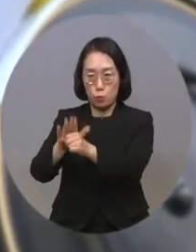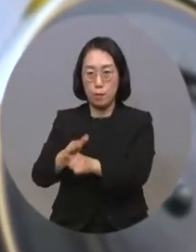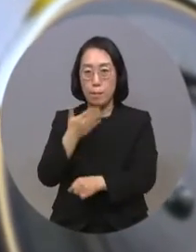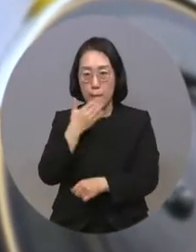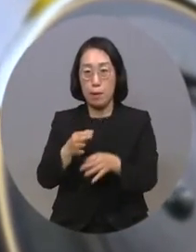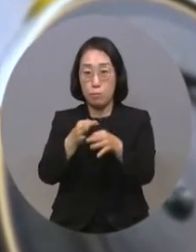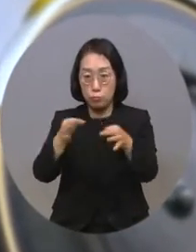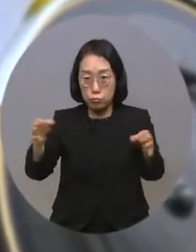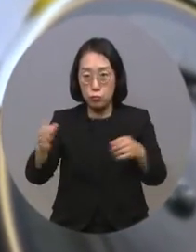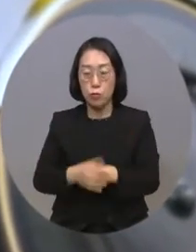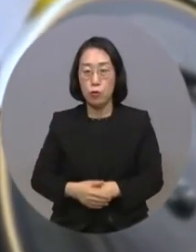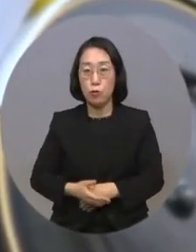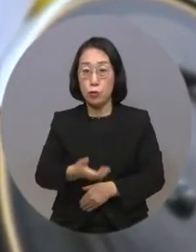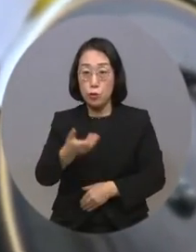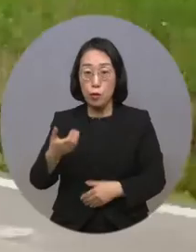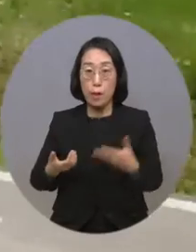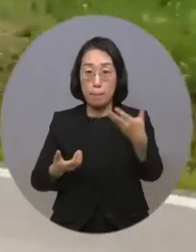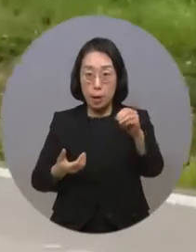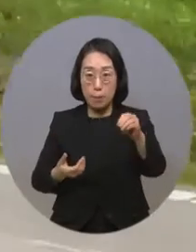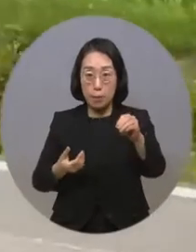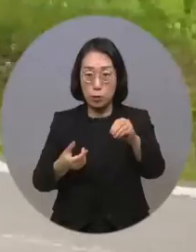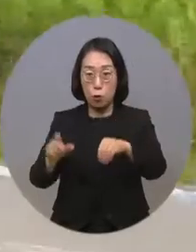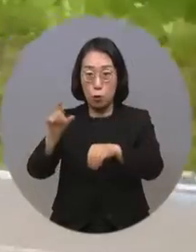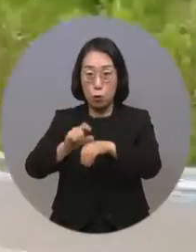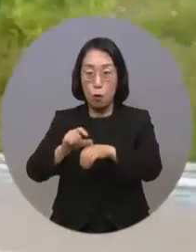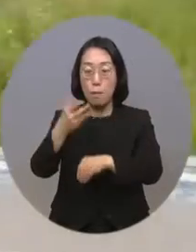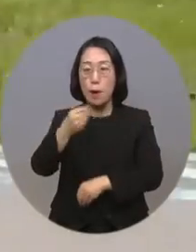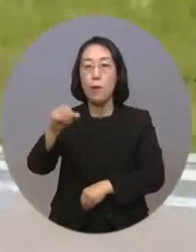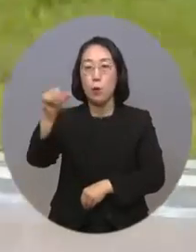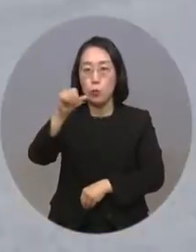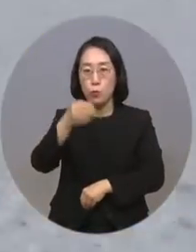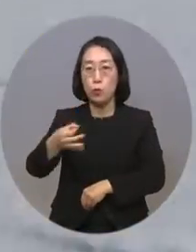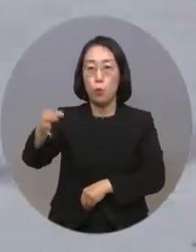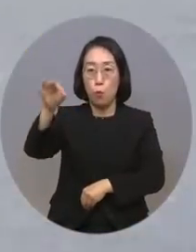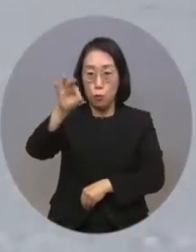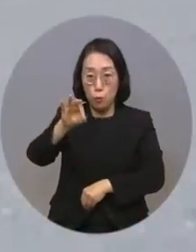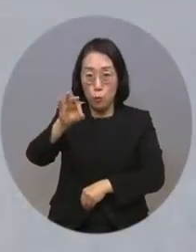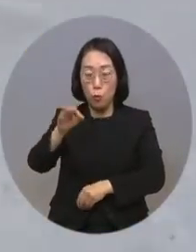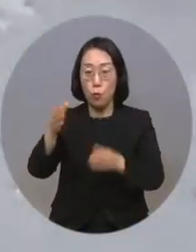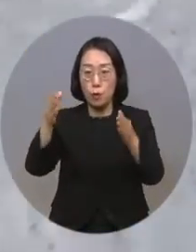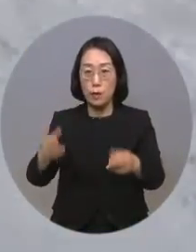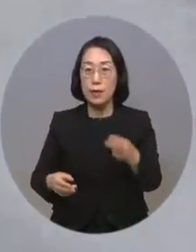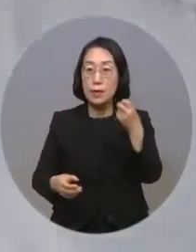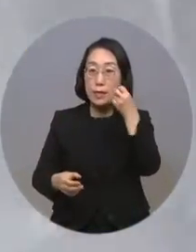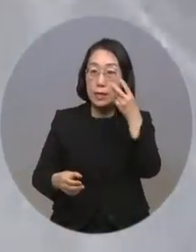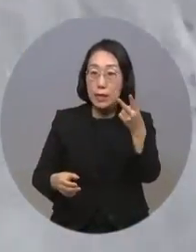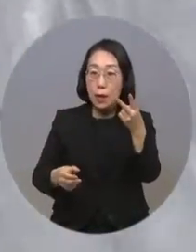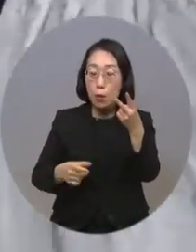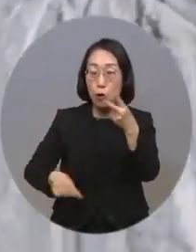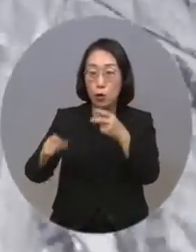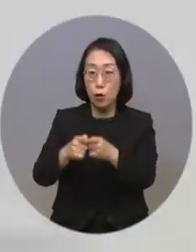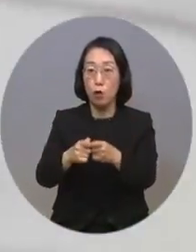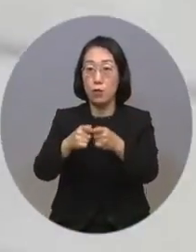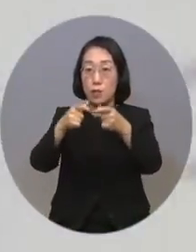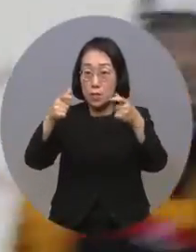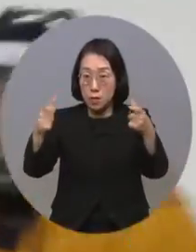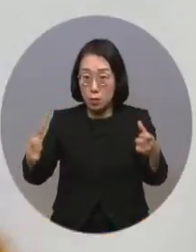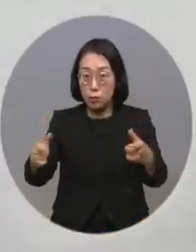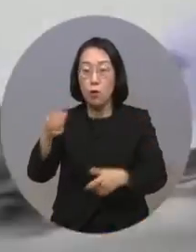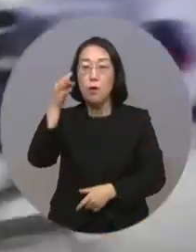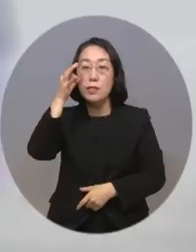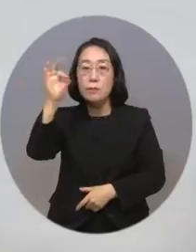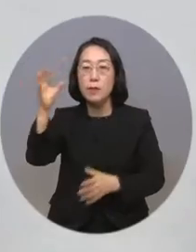지원금도 기존 8만 원에서 8만 5천원으로 인상하고 지원기간 도 2개월 연장 에 최대 쉽게 원로